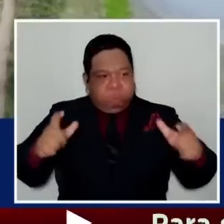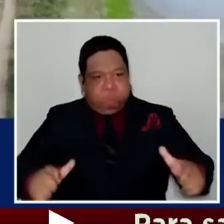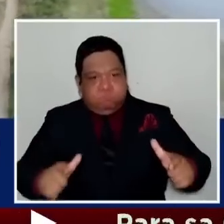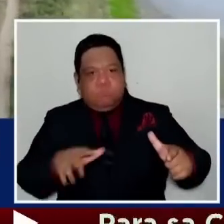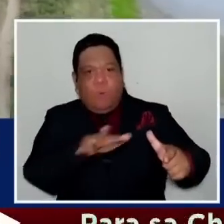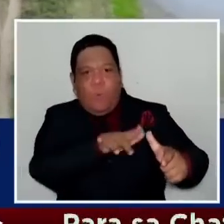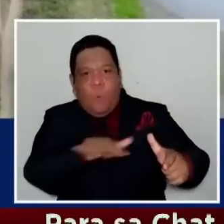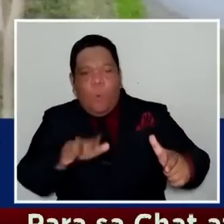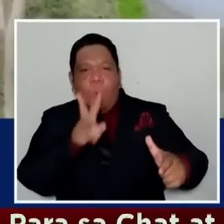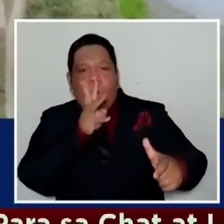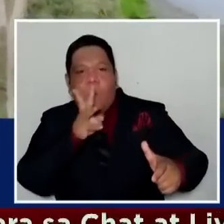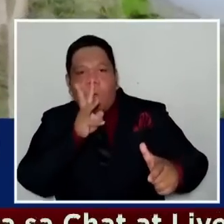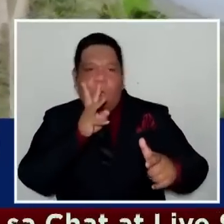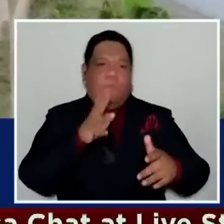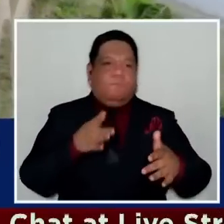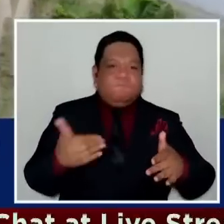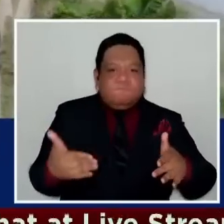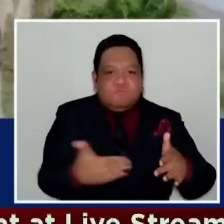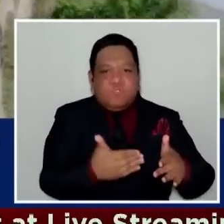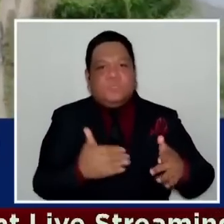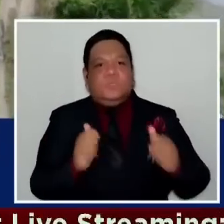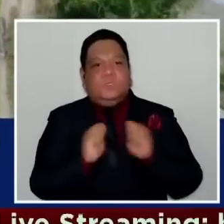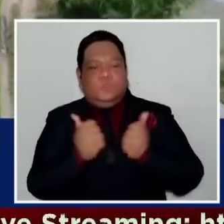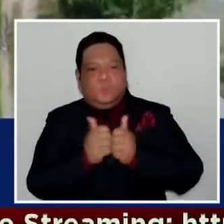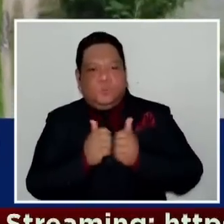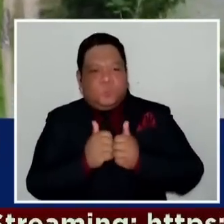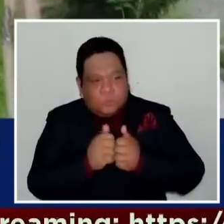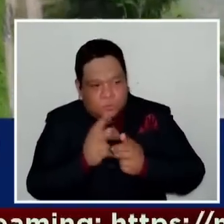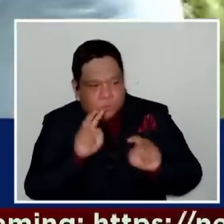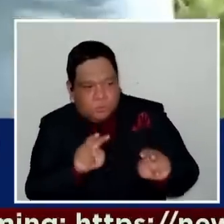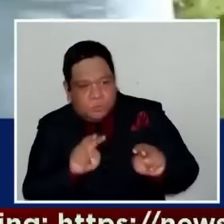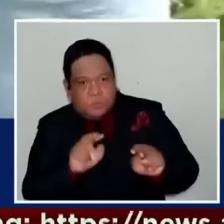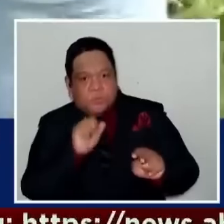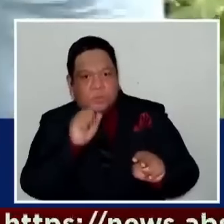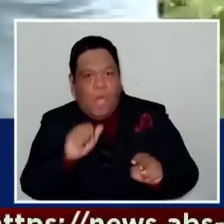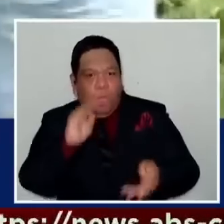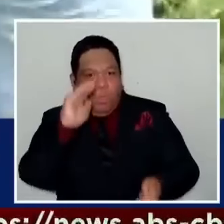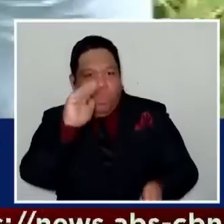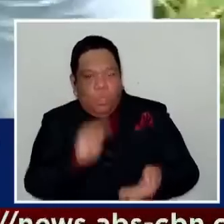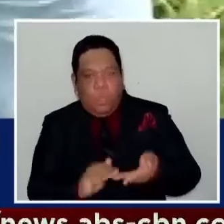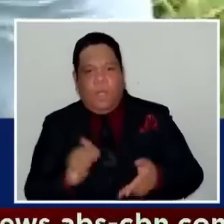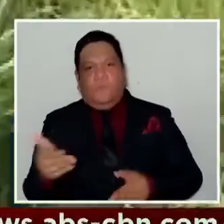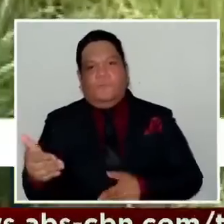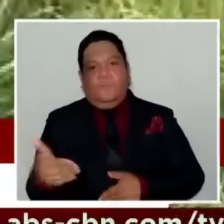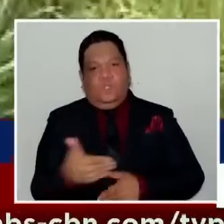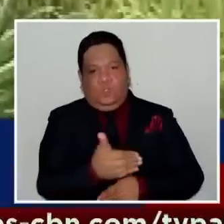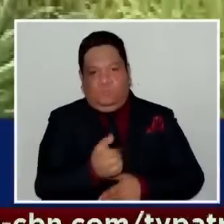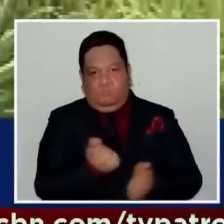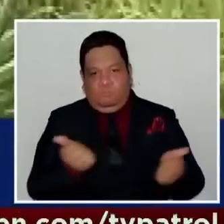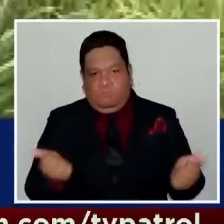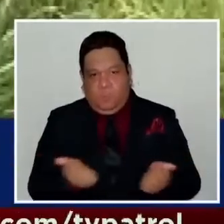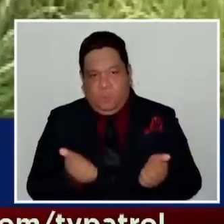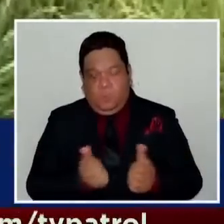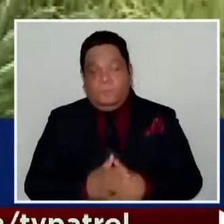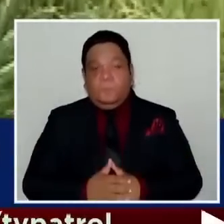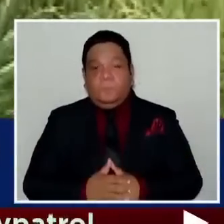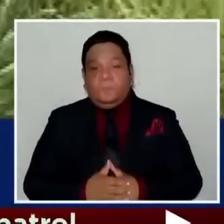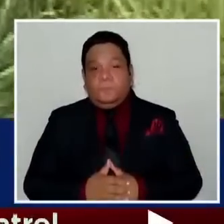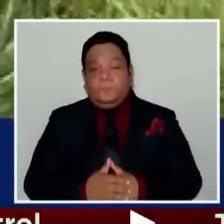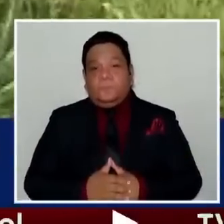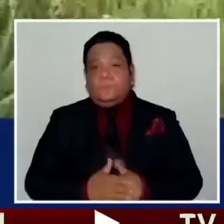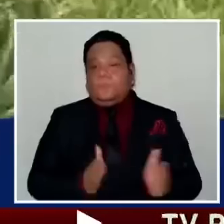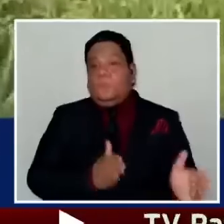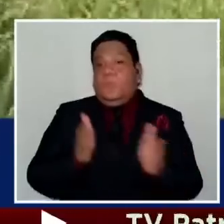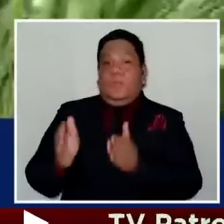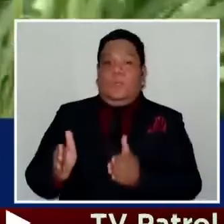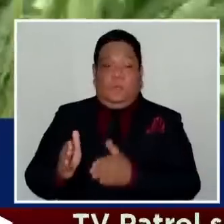cages para matiyak na hindi bababa ang supply ng isda. Samantala, hanggang May 10 na lamang ang